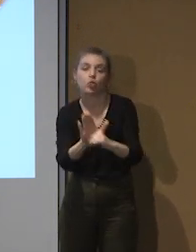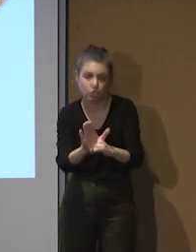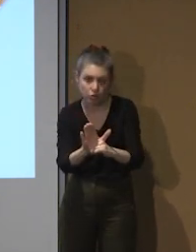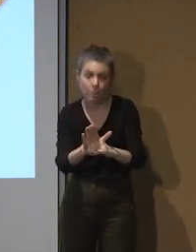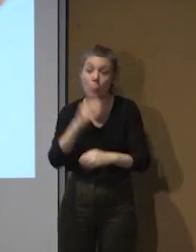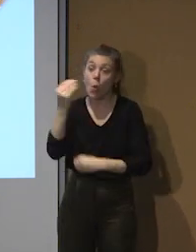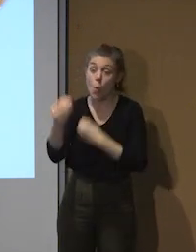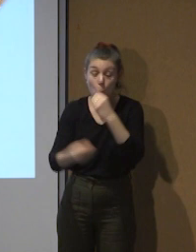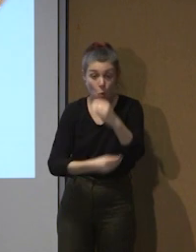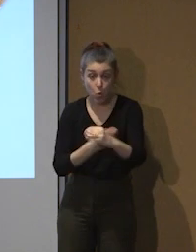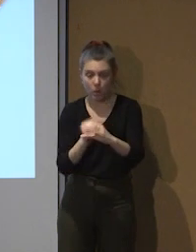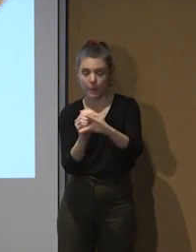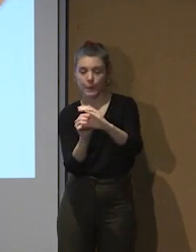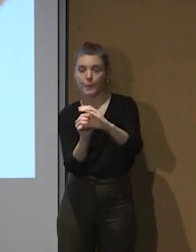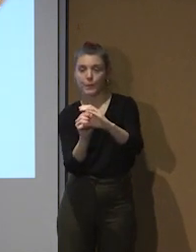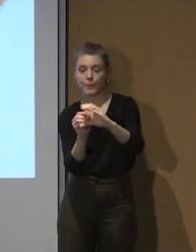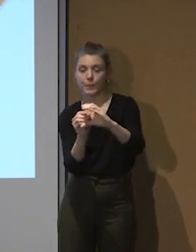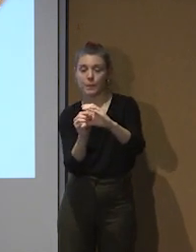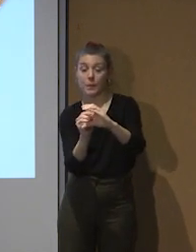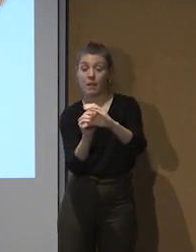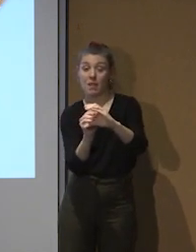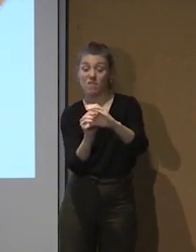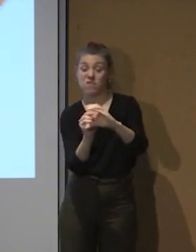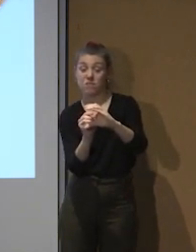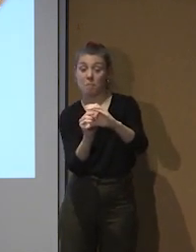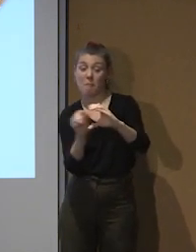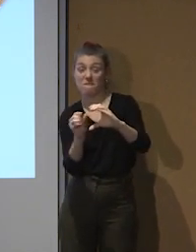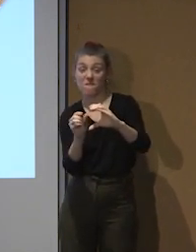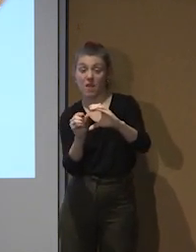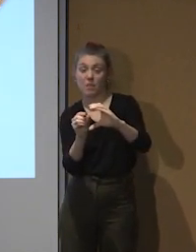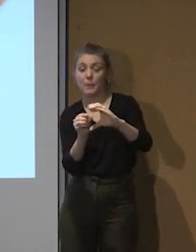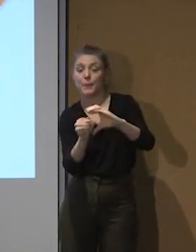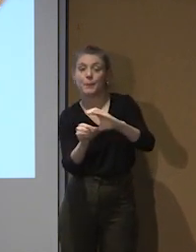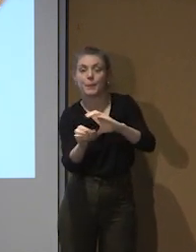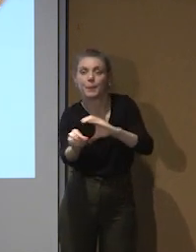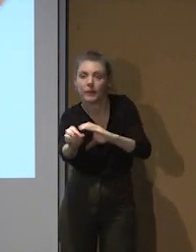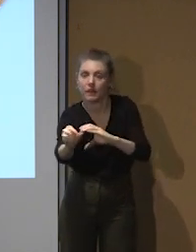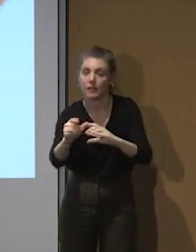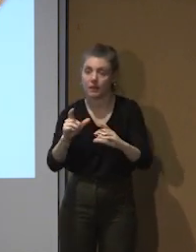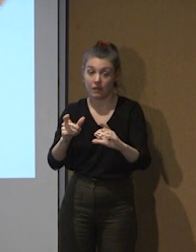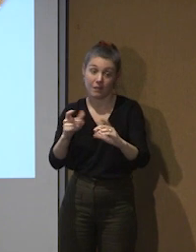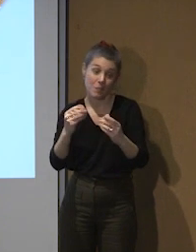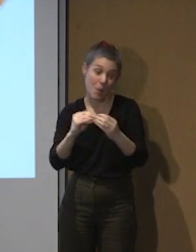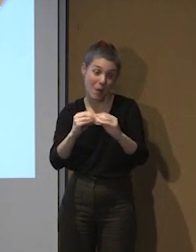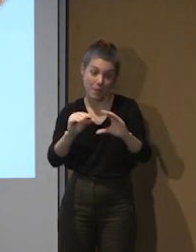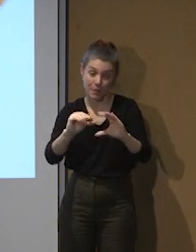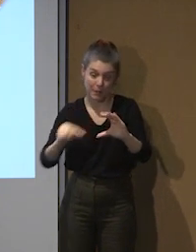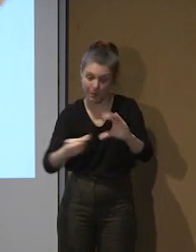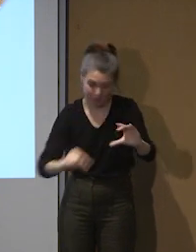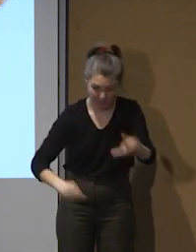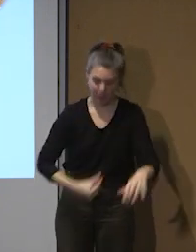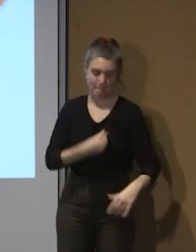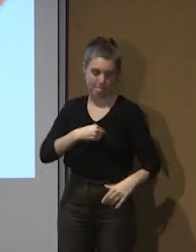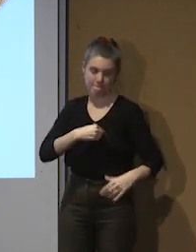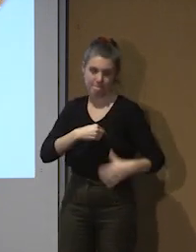option, elle va se détacher et migrer dans d'autres vaisseaux sanguins, ce qui va provoquer un infarctus, ce qui peut provoquer un